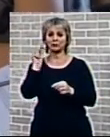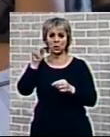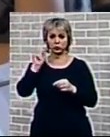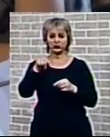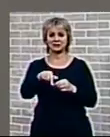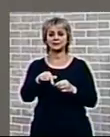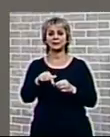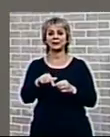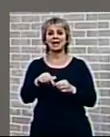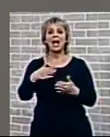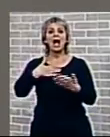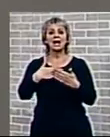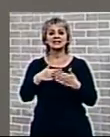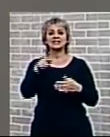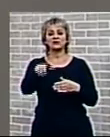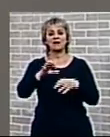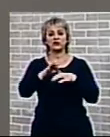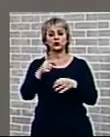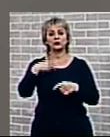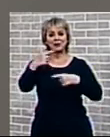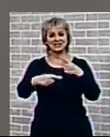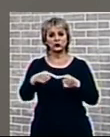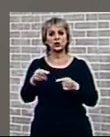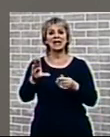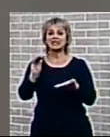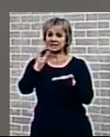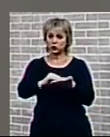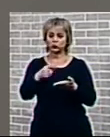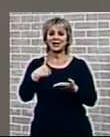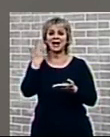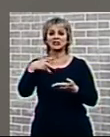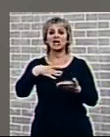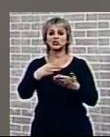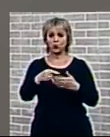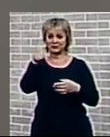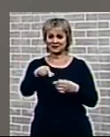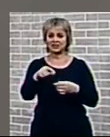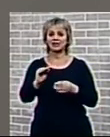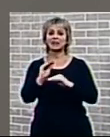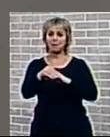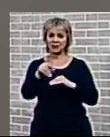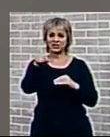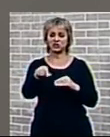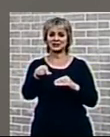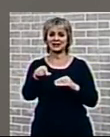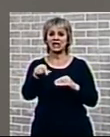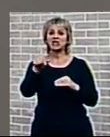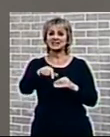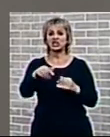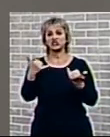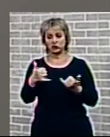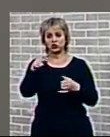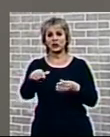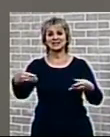научить. Активно идет у нас процедура зачета, то есть когда собственники дополнительно и здесь, и